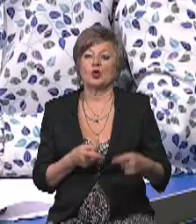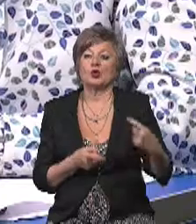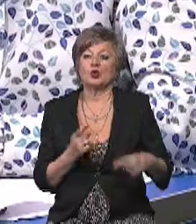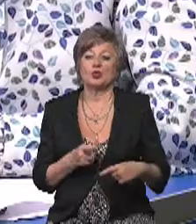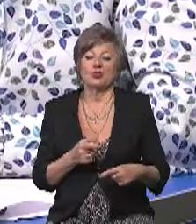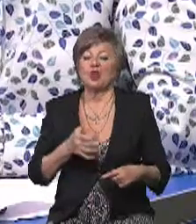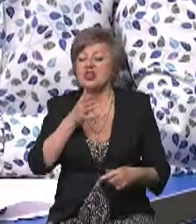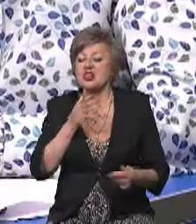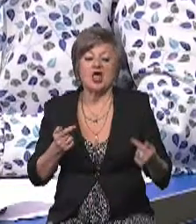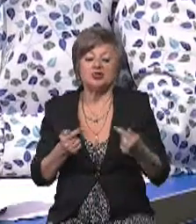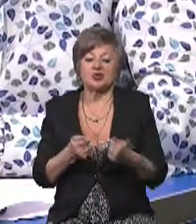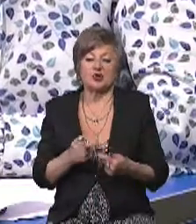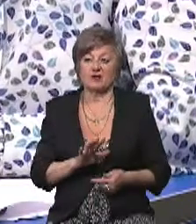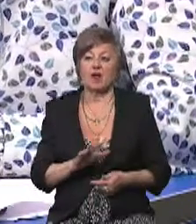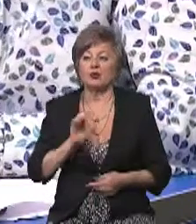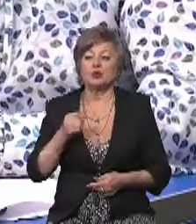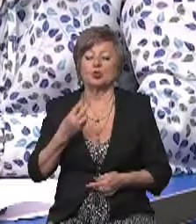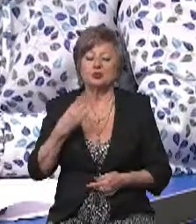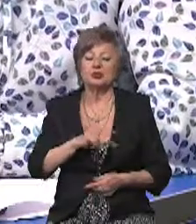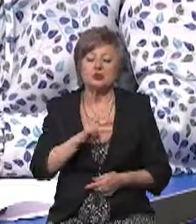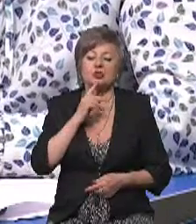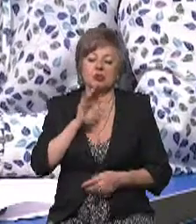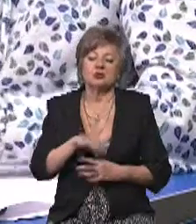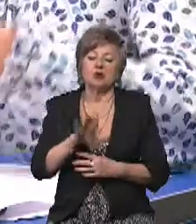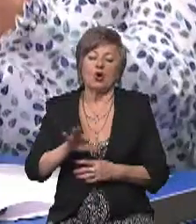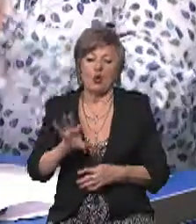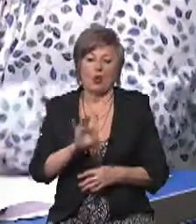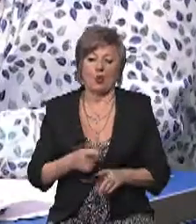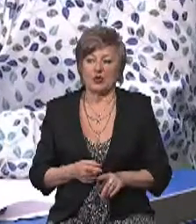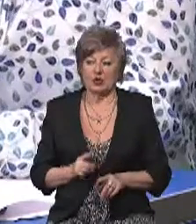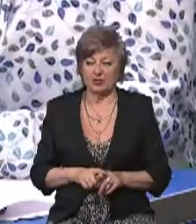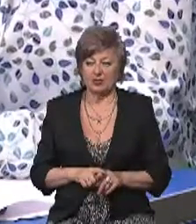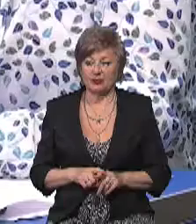дискусію не своєвременно. І далі півгодини про це говорять. Так. Розумієте?